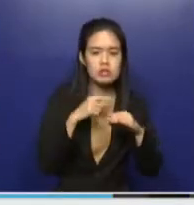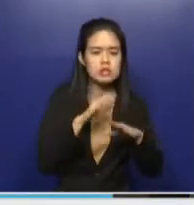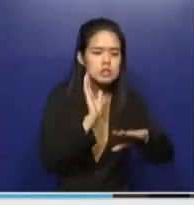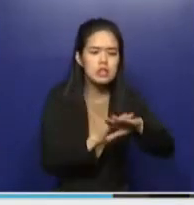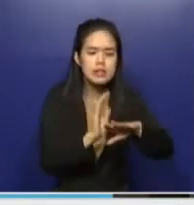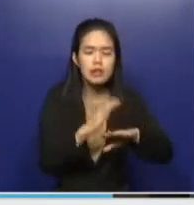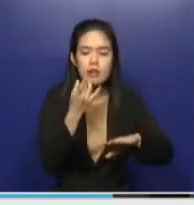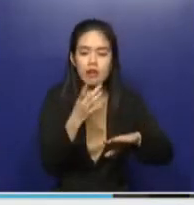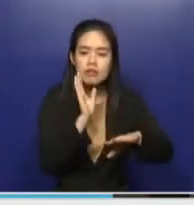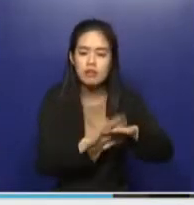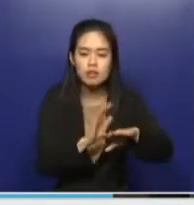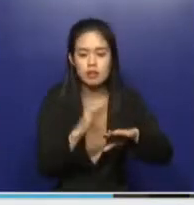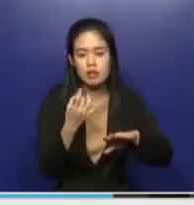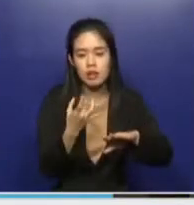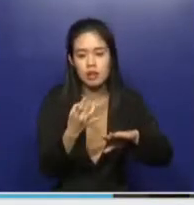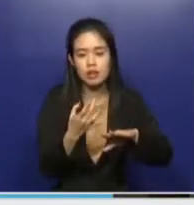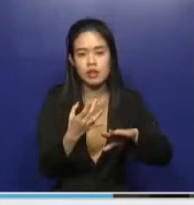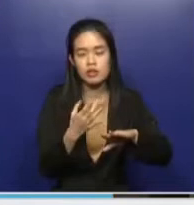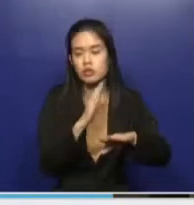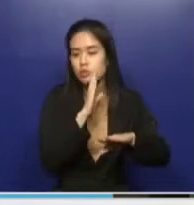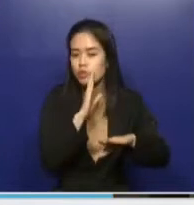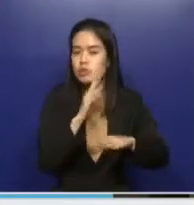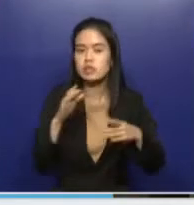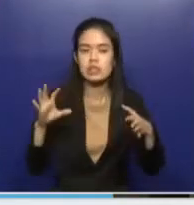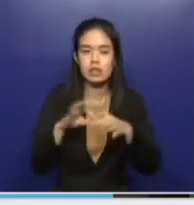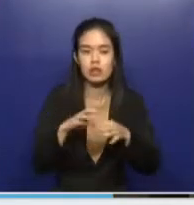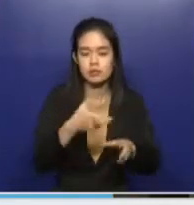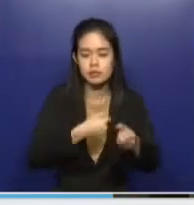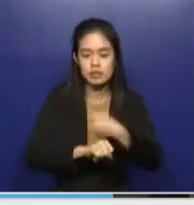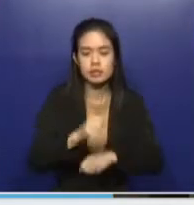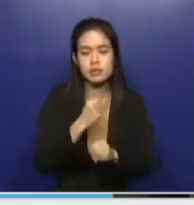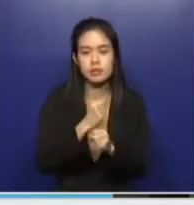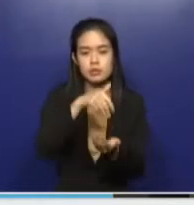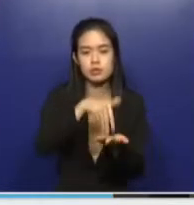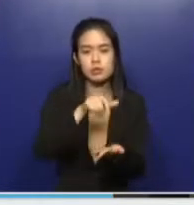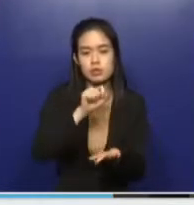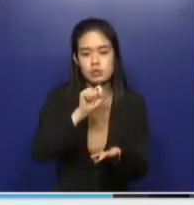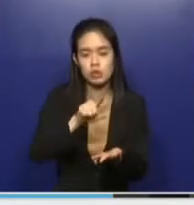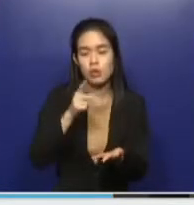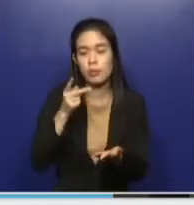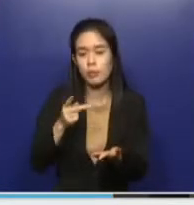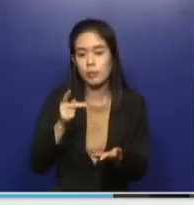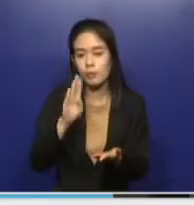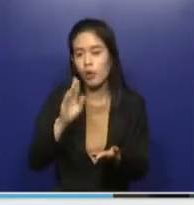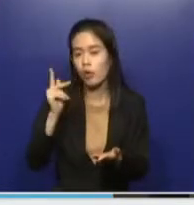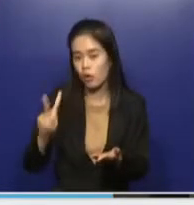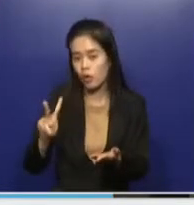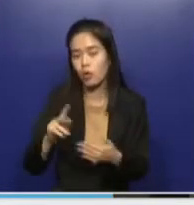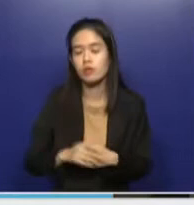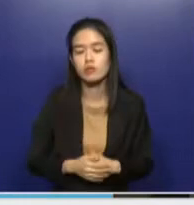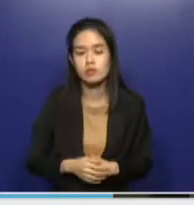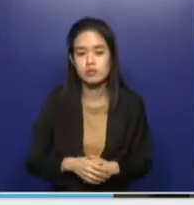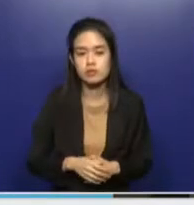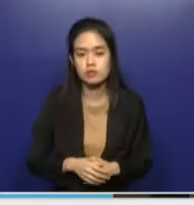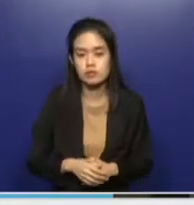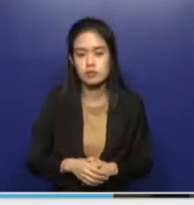อย่างเกี่ยวกับการปฏิบัติหน้าที่ของสบค.ในเรื่องของการป้องกันและควบคุมระบบการแพร่ระบาด